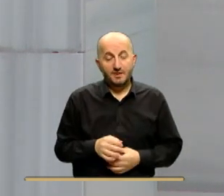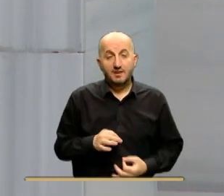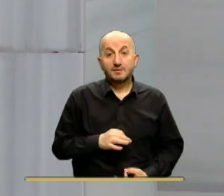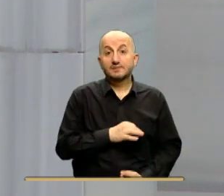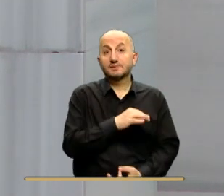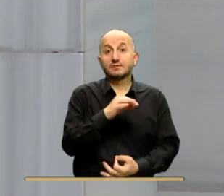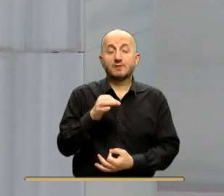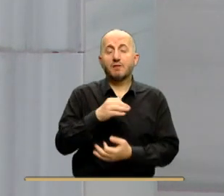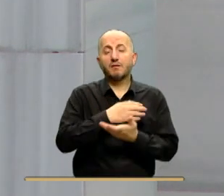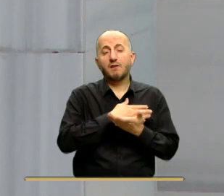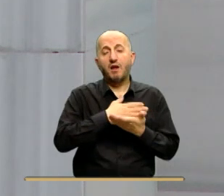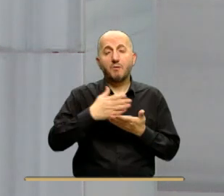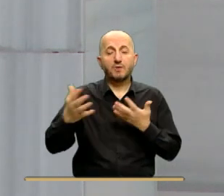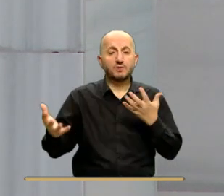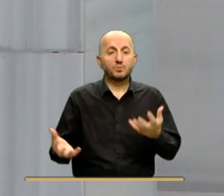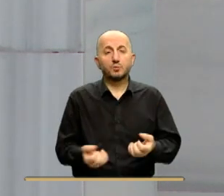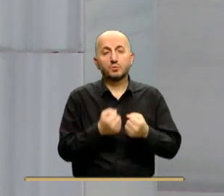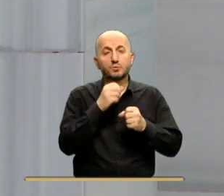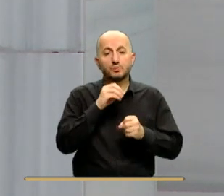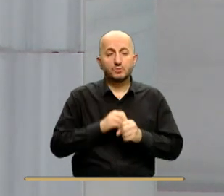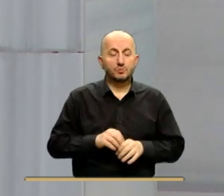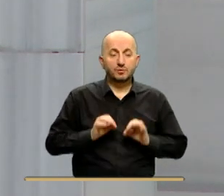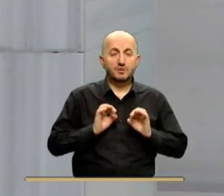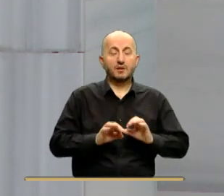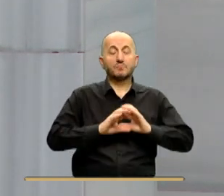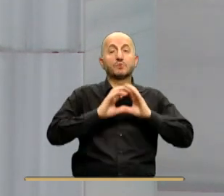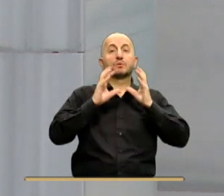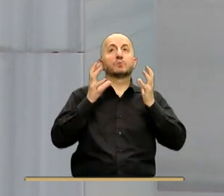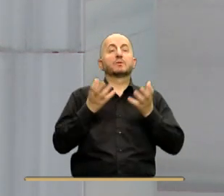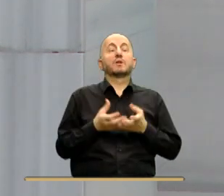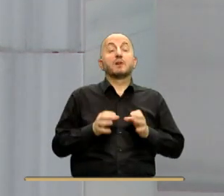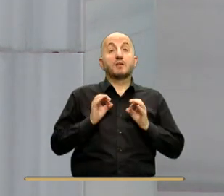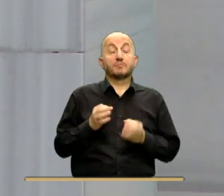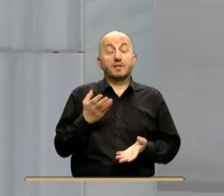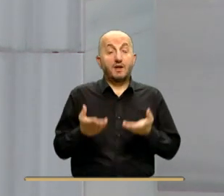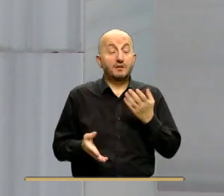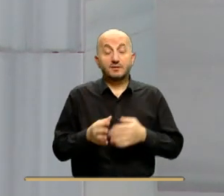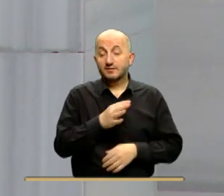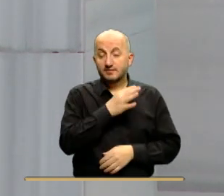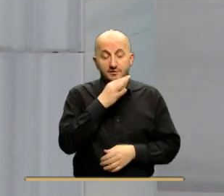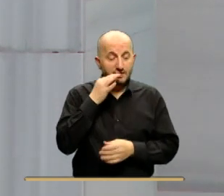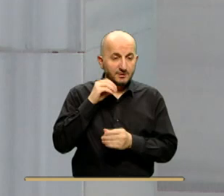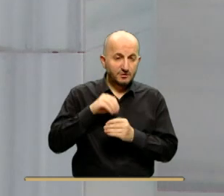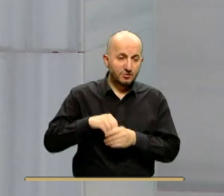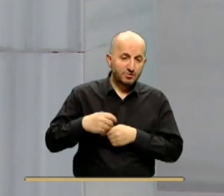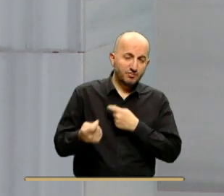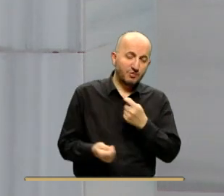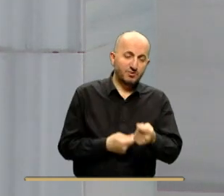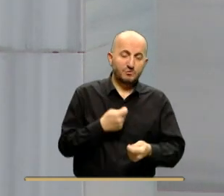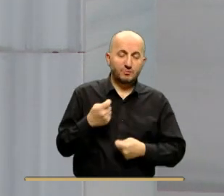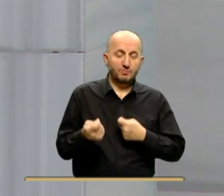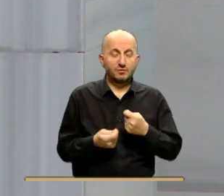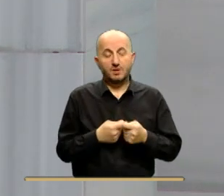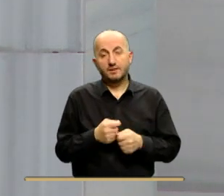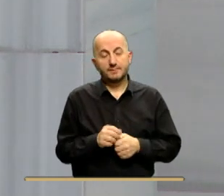İnsanların ebedi kurtuluşu için hem dünya hem de ahiret saadeti için çalışmış,